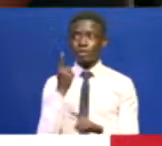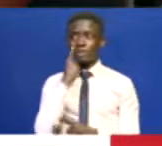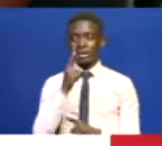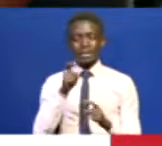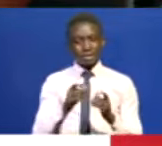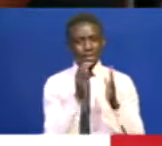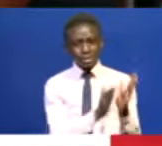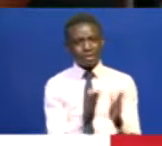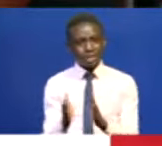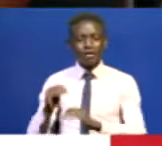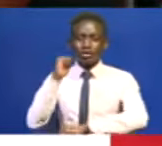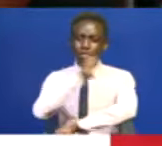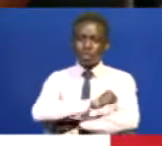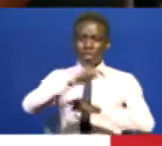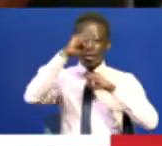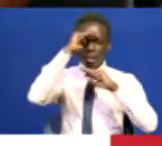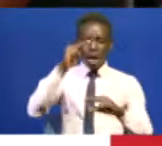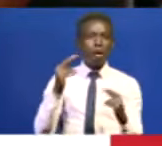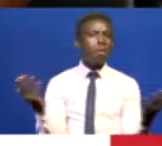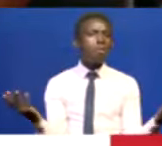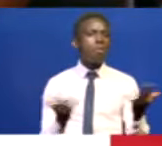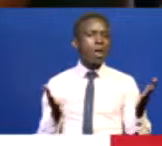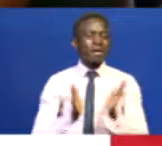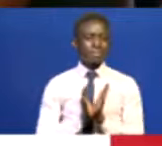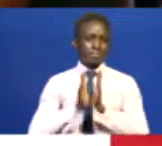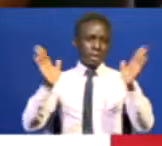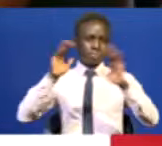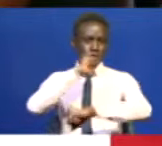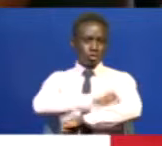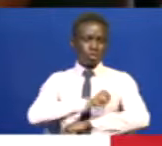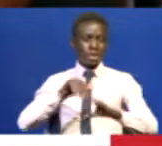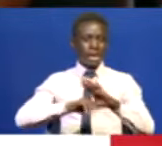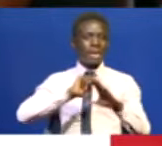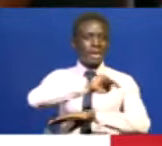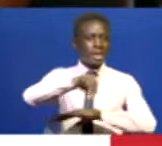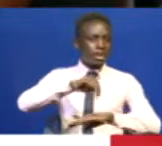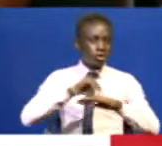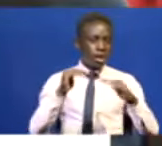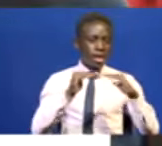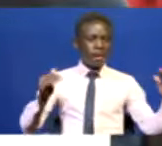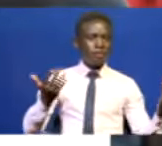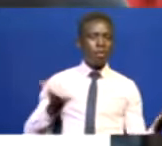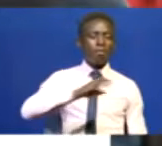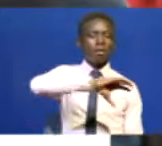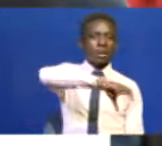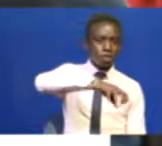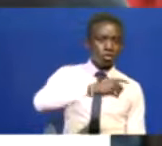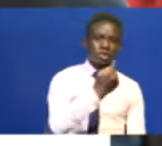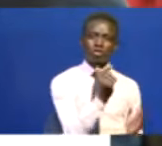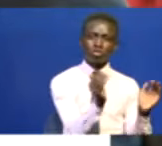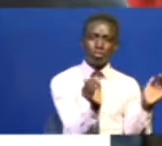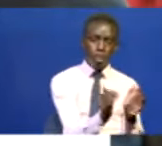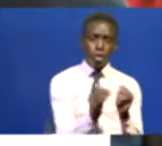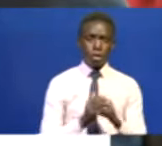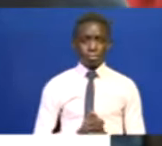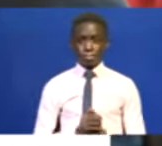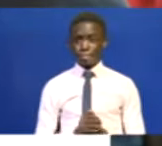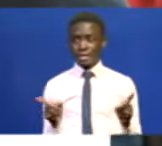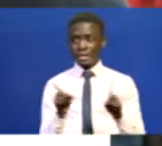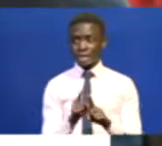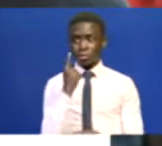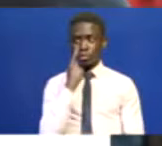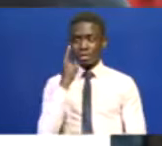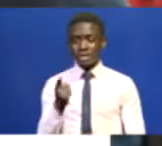urotheshaji wa shule za upili za umma kwenye viwango vya kitaifa cha kaunti na kaunti ndogo. Kwenye hatua ambayo